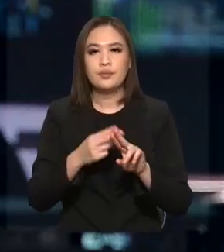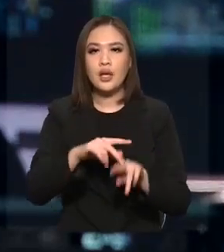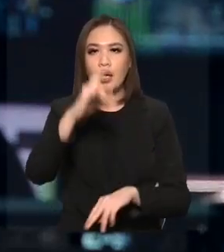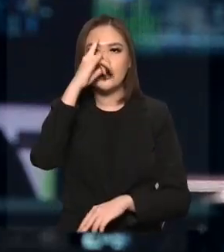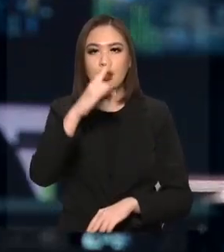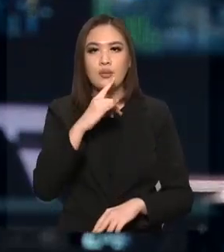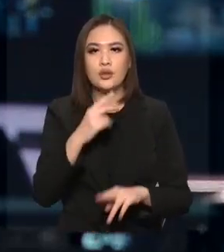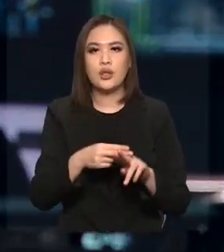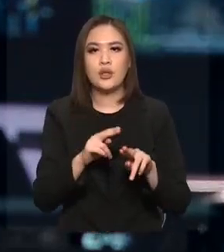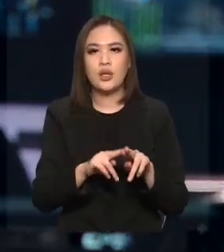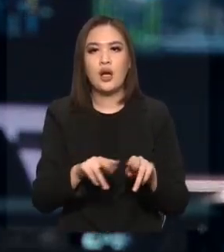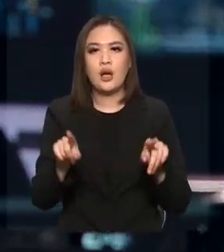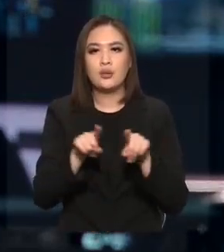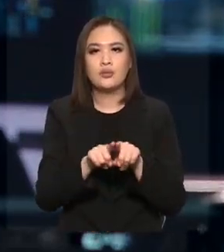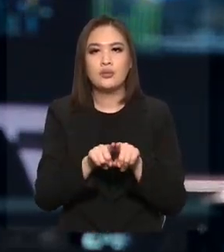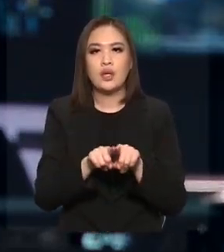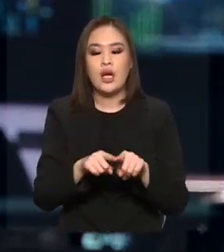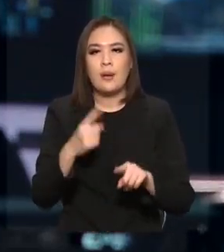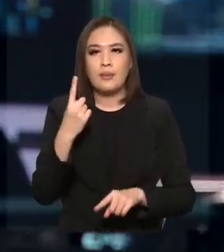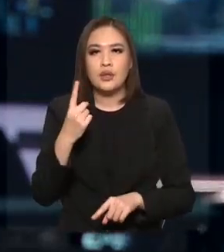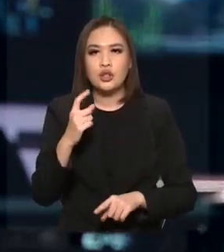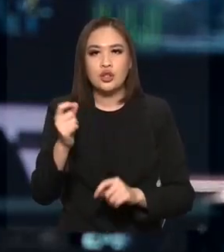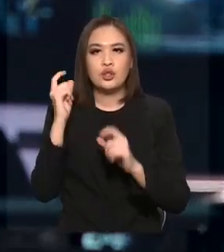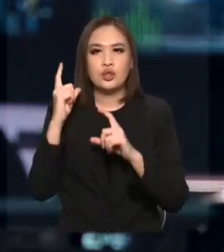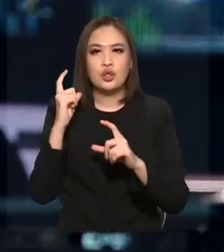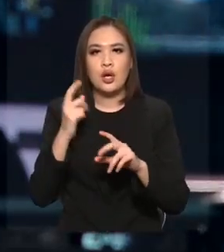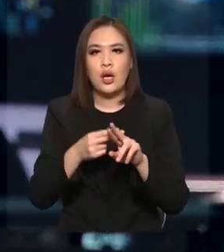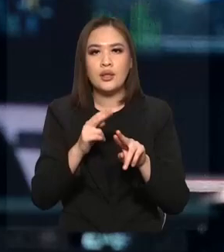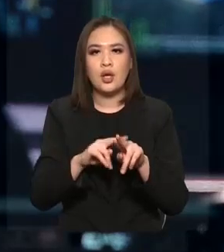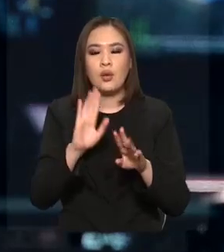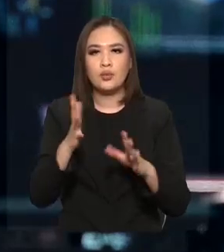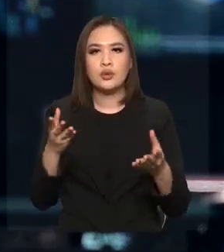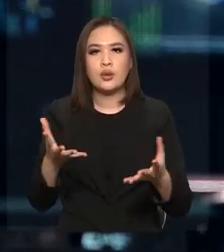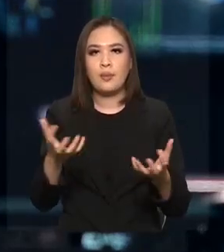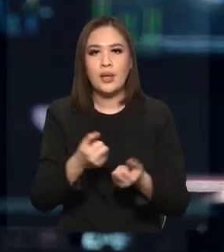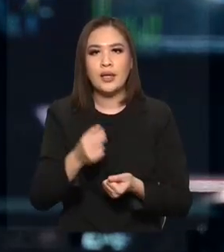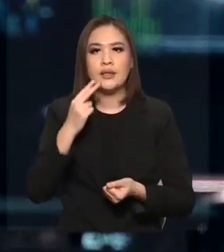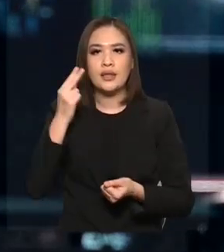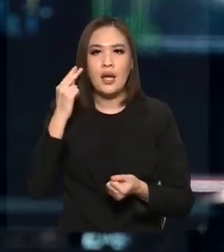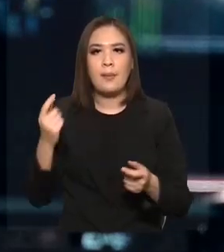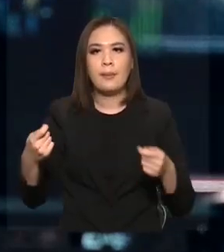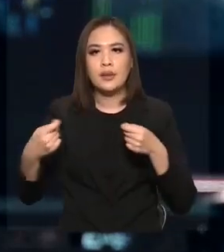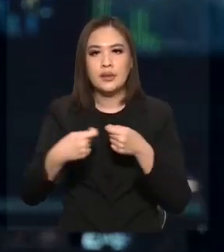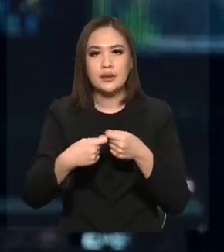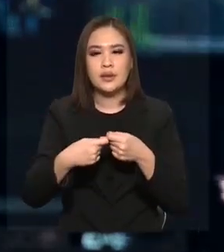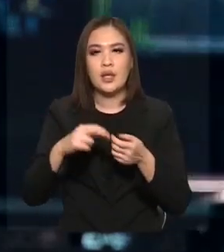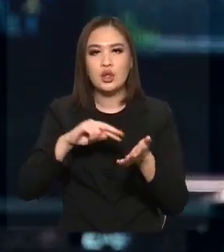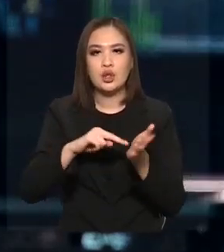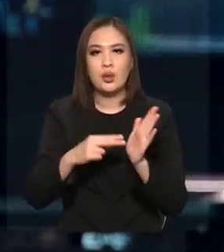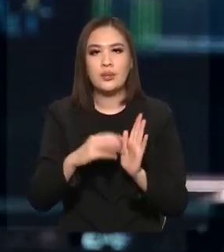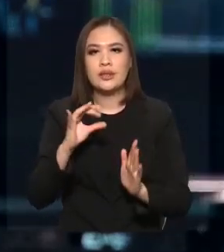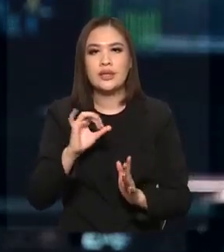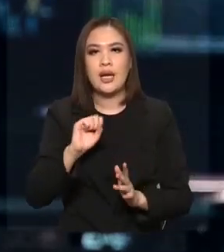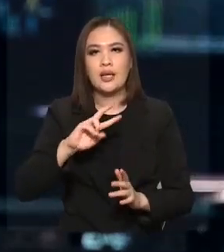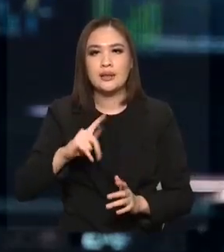Қазақстан бұдан былай шартарапқа бір жерден жүк жөнелтетін әлеуетке ие болады. Қытаймен бірлескен жоба аясында бүгін Сиянь